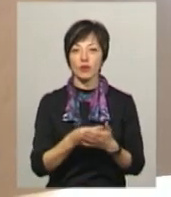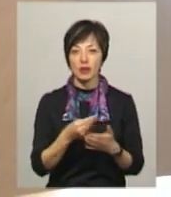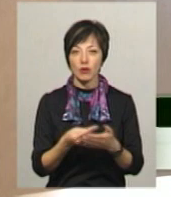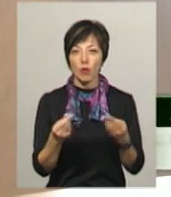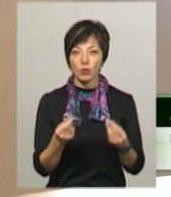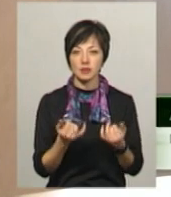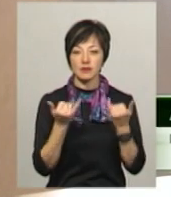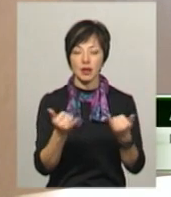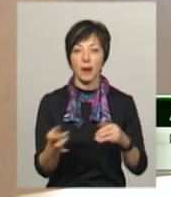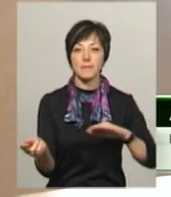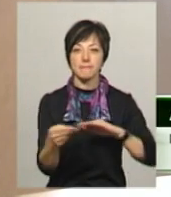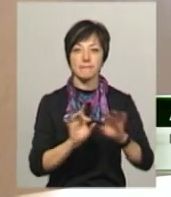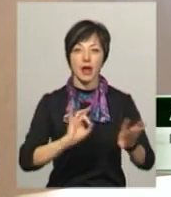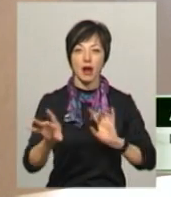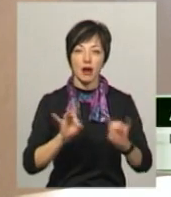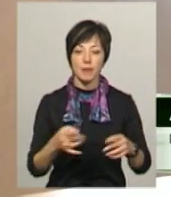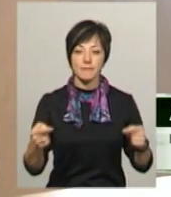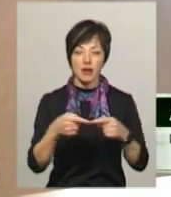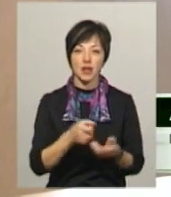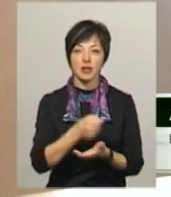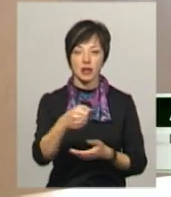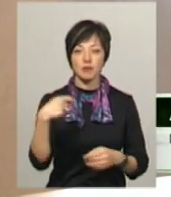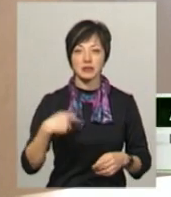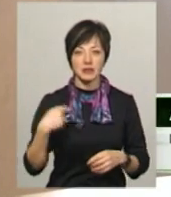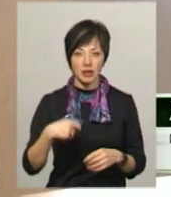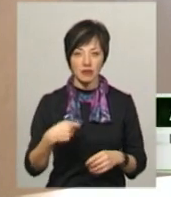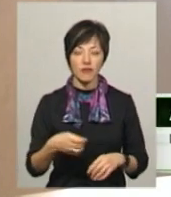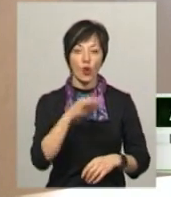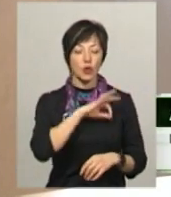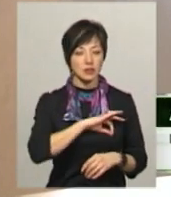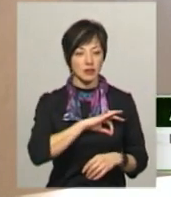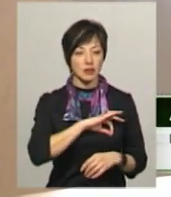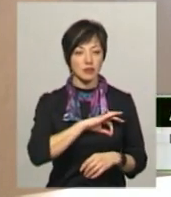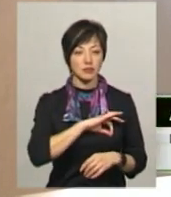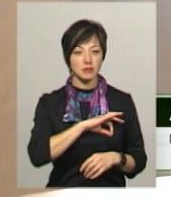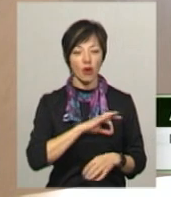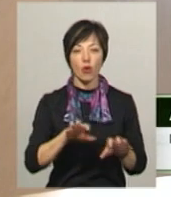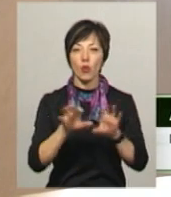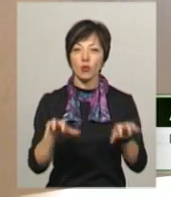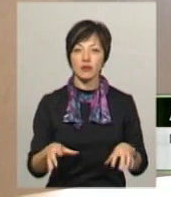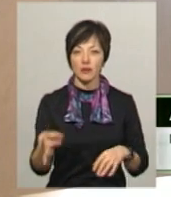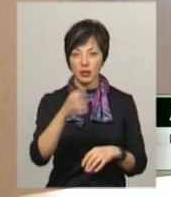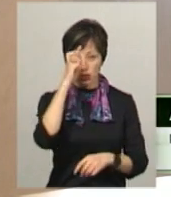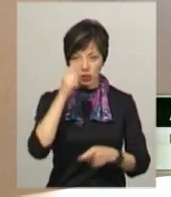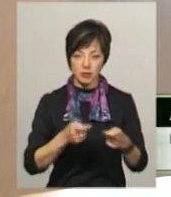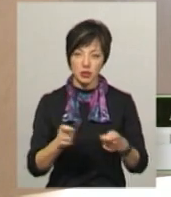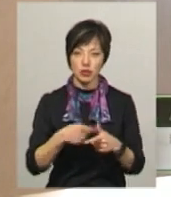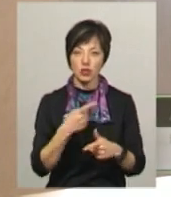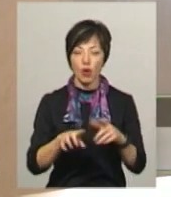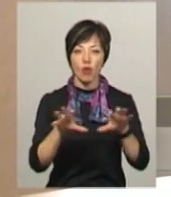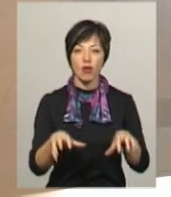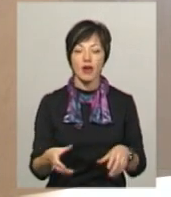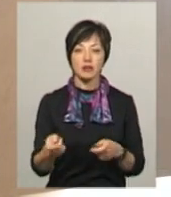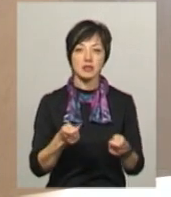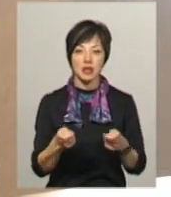піару певних кандидатів в президенти, використання голів райдержадміністрації чи голови